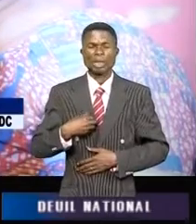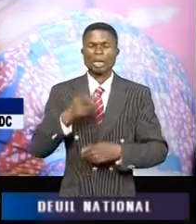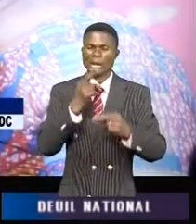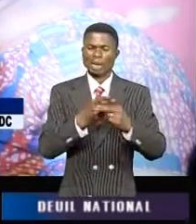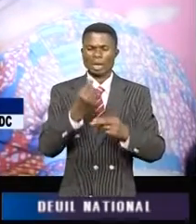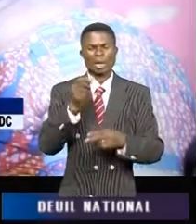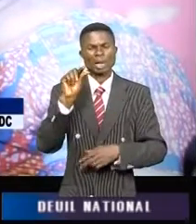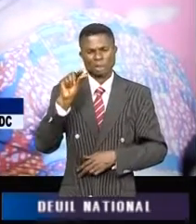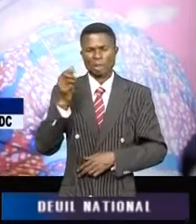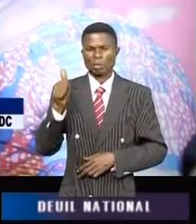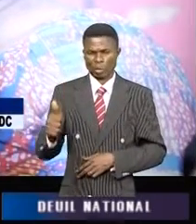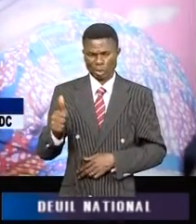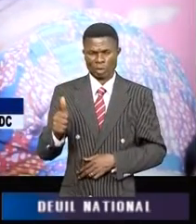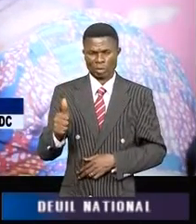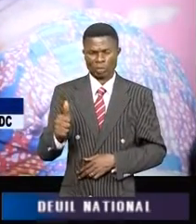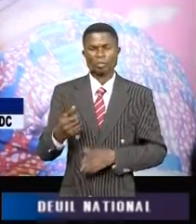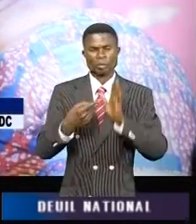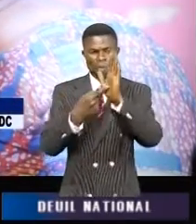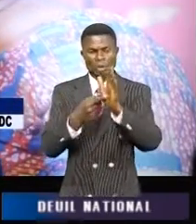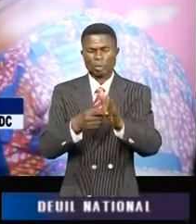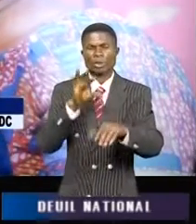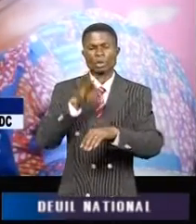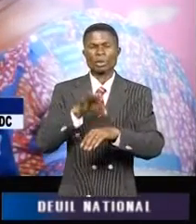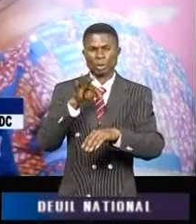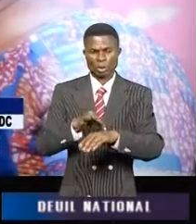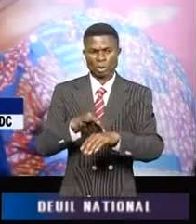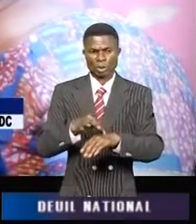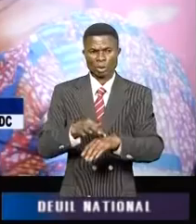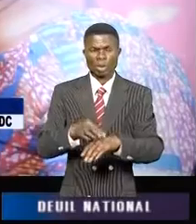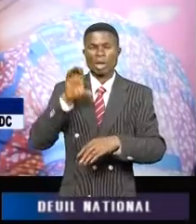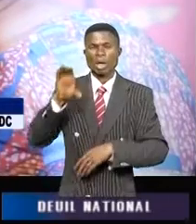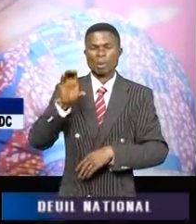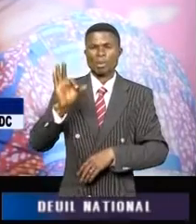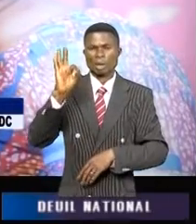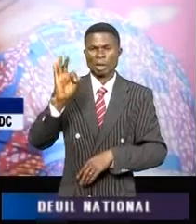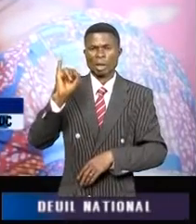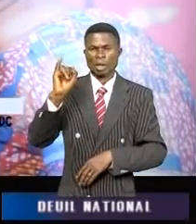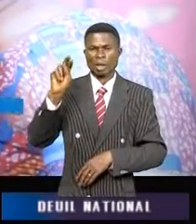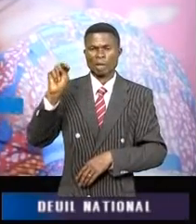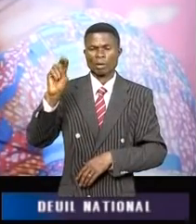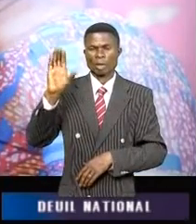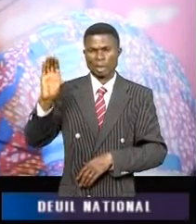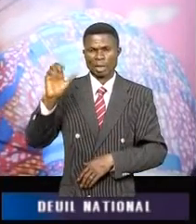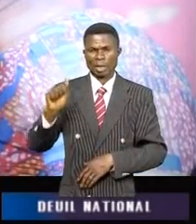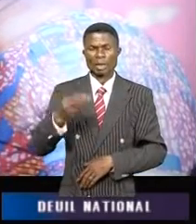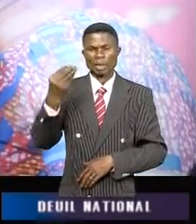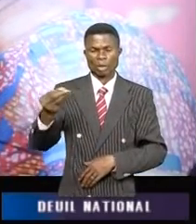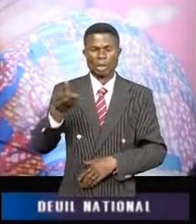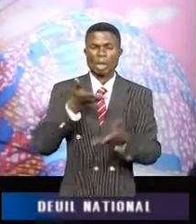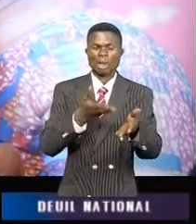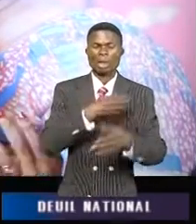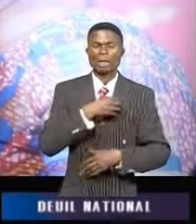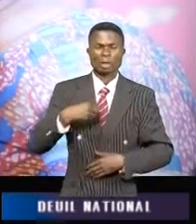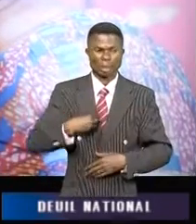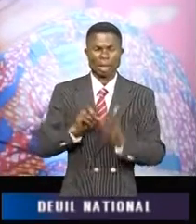qu'elle a et de pouvoir lui présenter les opportunités que Finca particulièrement offre pour l'aider à